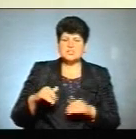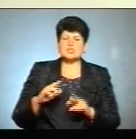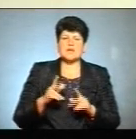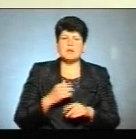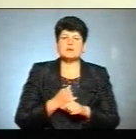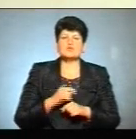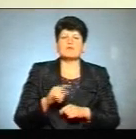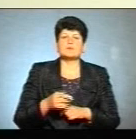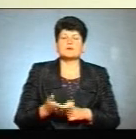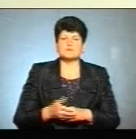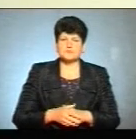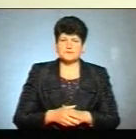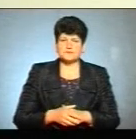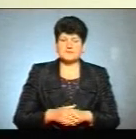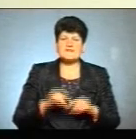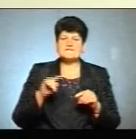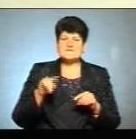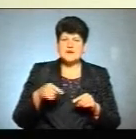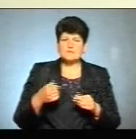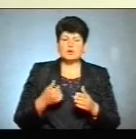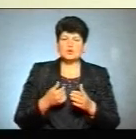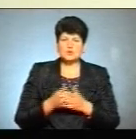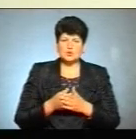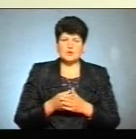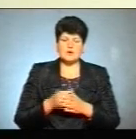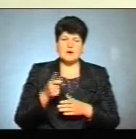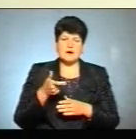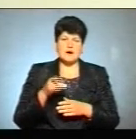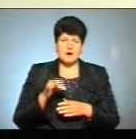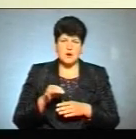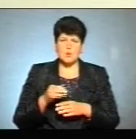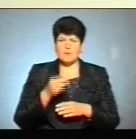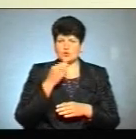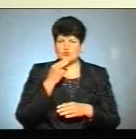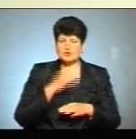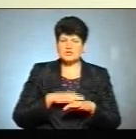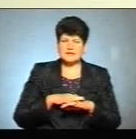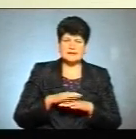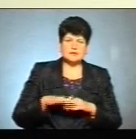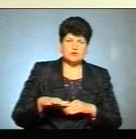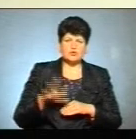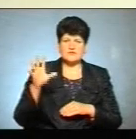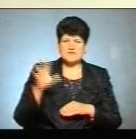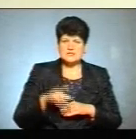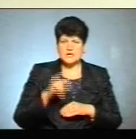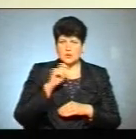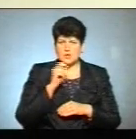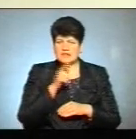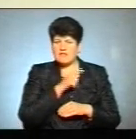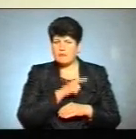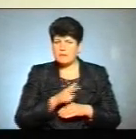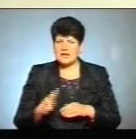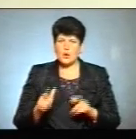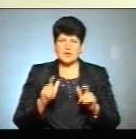вимоги? Вимоги до продовольчих, агропродовольчих ринків на території всієї України і в період